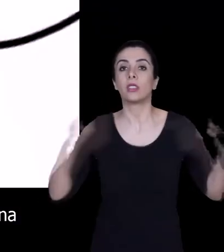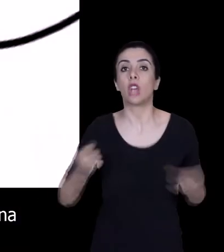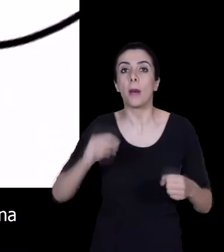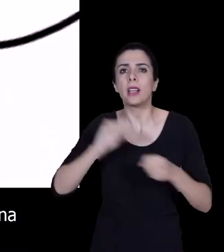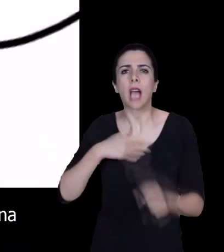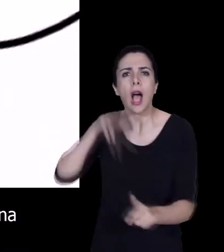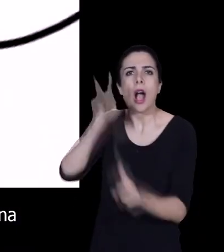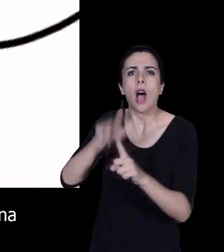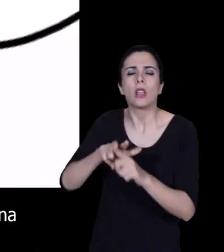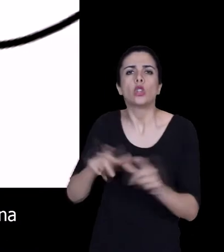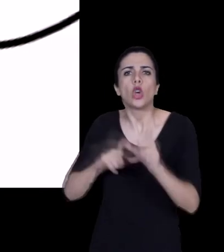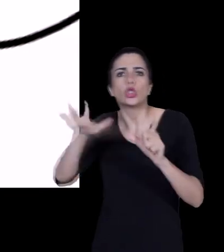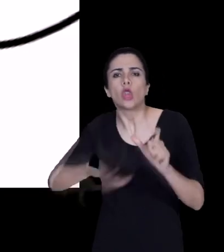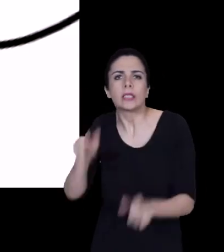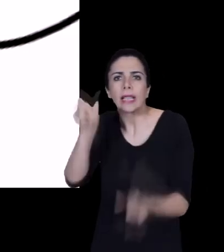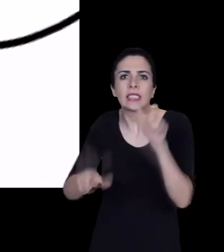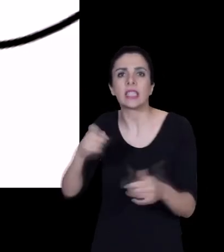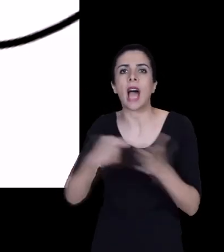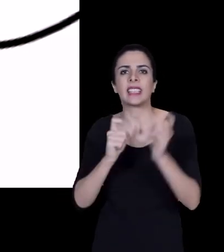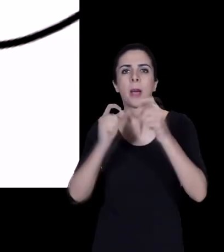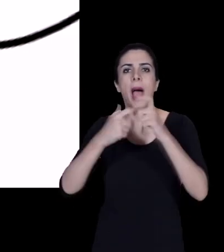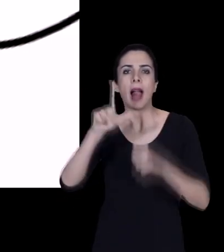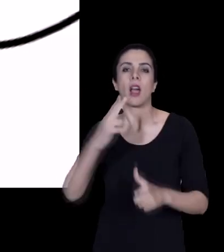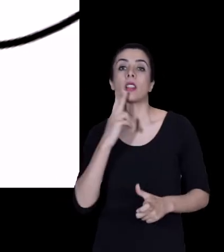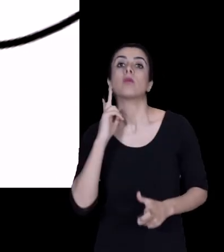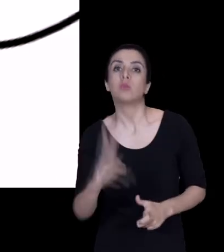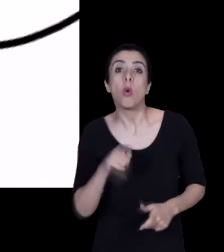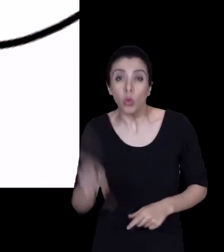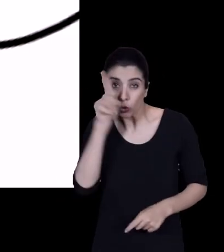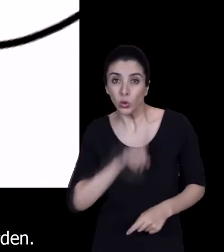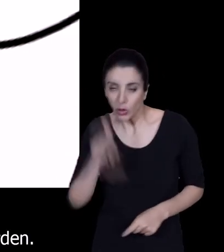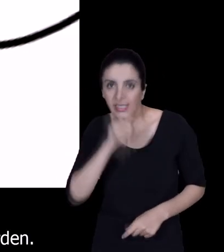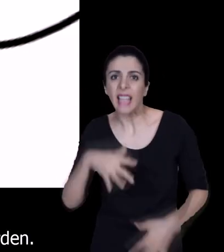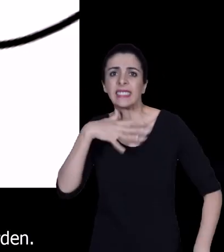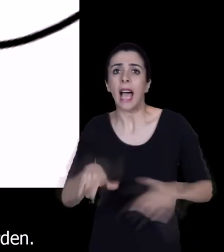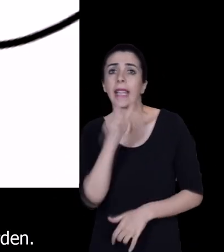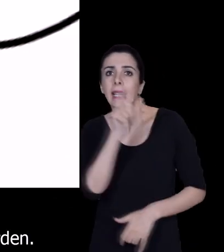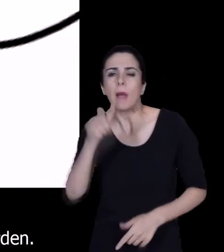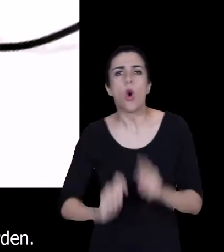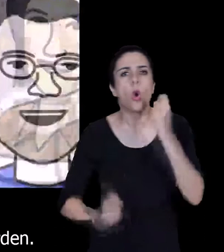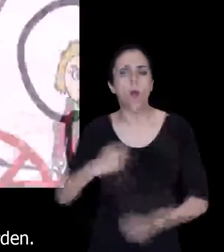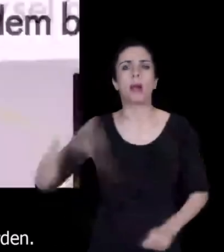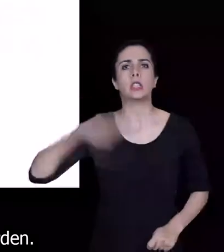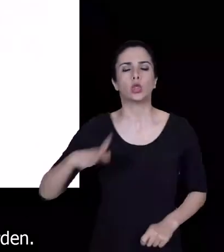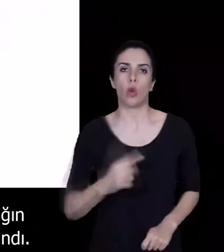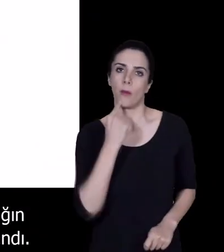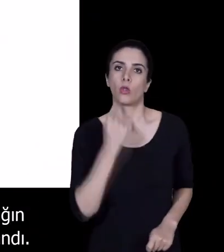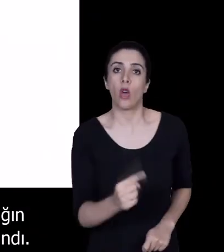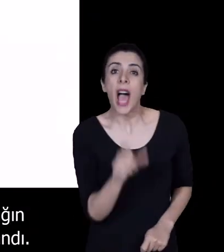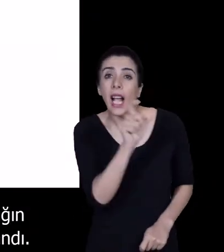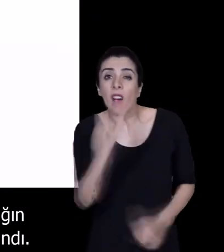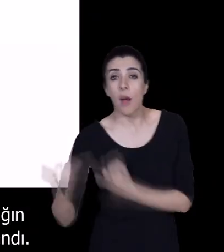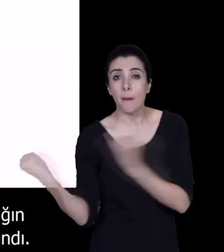çalışmaları alanına katkı sunan sosyologlardan Sibel Yardımcı tam da bu gerekçeyle sakat kavramını kullanmayı tercih